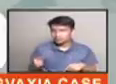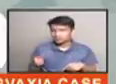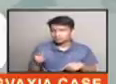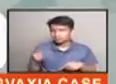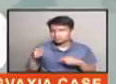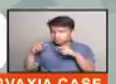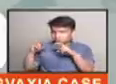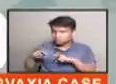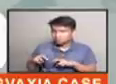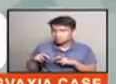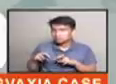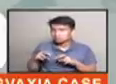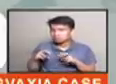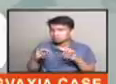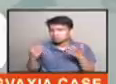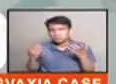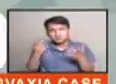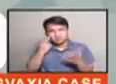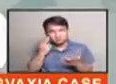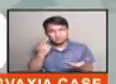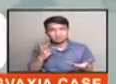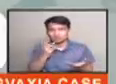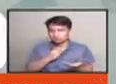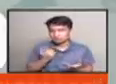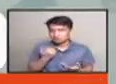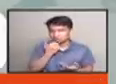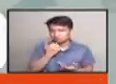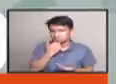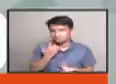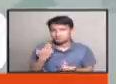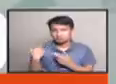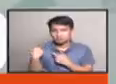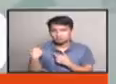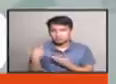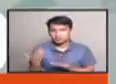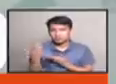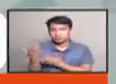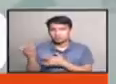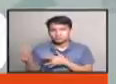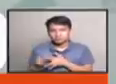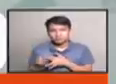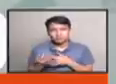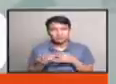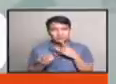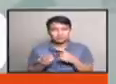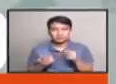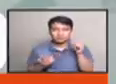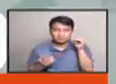pangyayari, and then tingnan niyo po kung sino dapat talaga masampa ng kaso. At